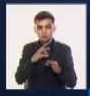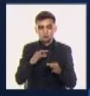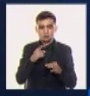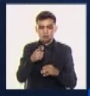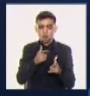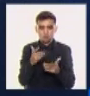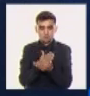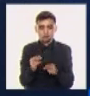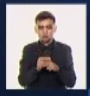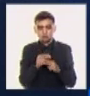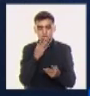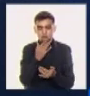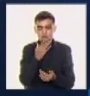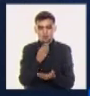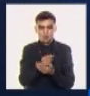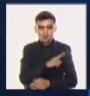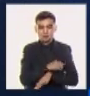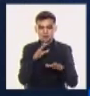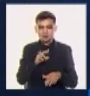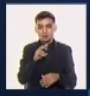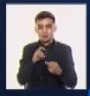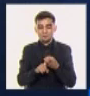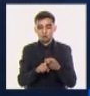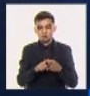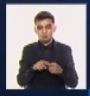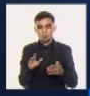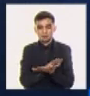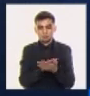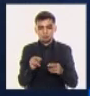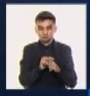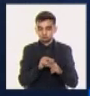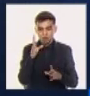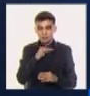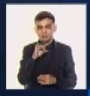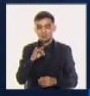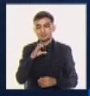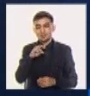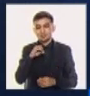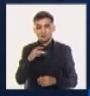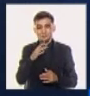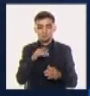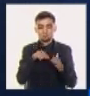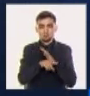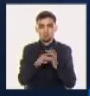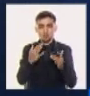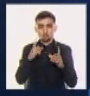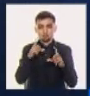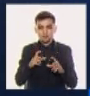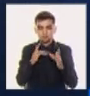вы готовы лечить у себя онкобольных коронавирусом бесплатно? Насколько кое-как рассчитан стационар и как быстро вы готовы принять